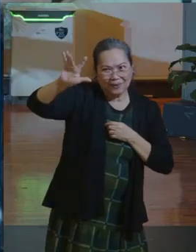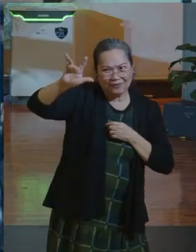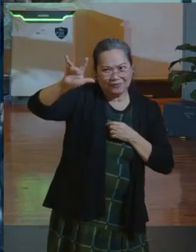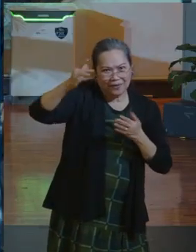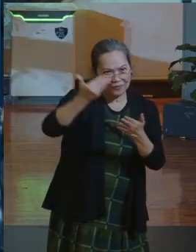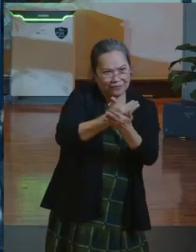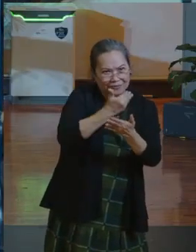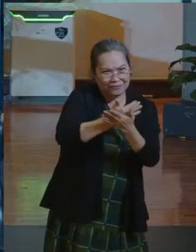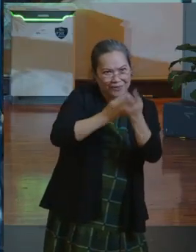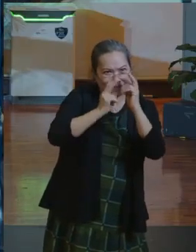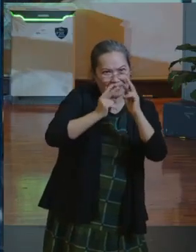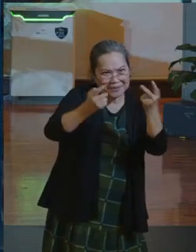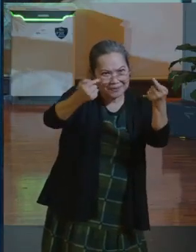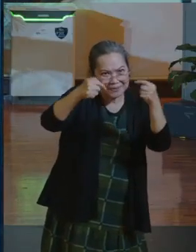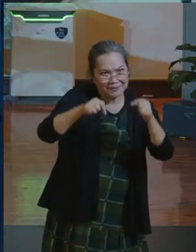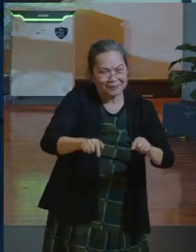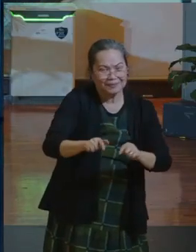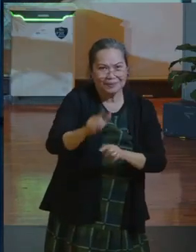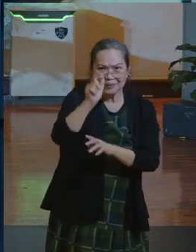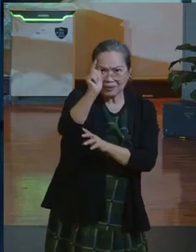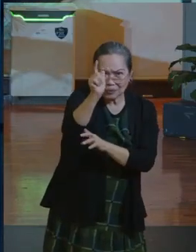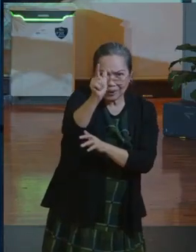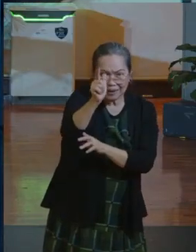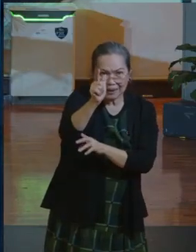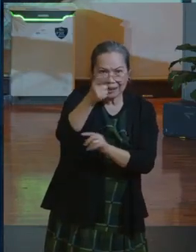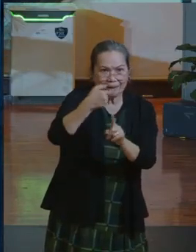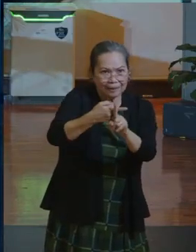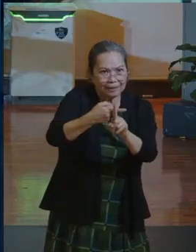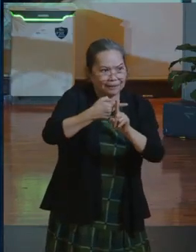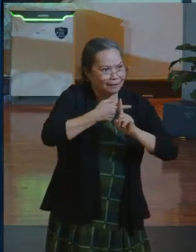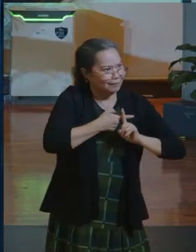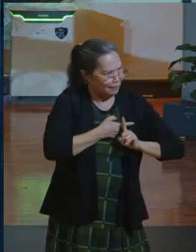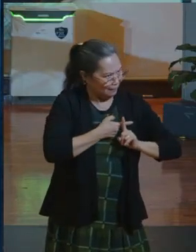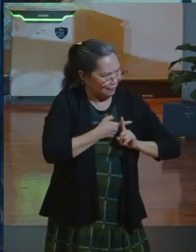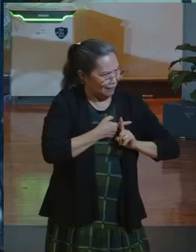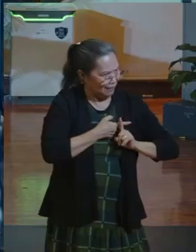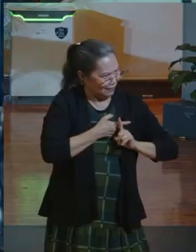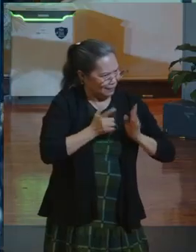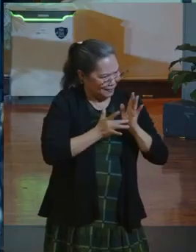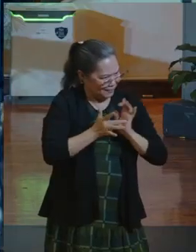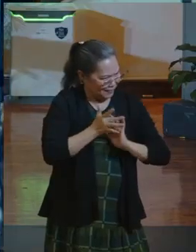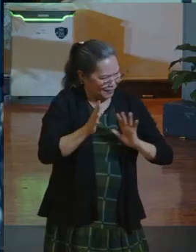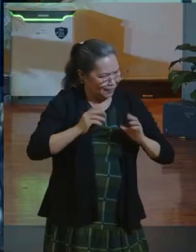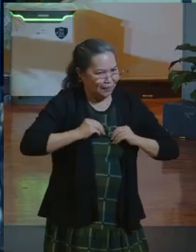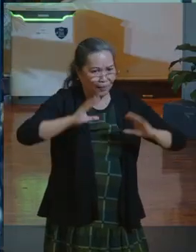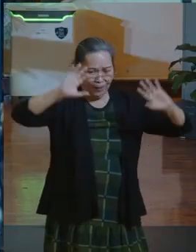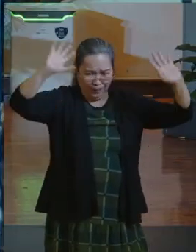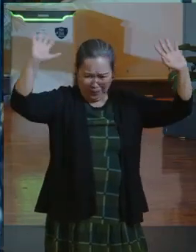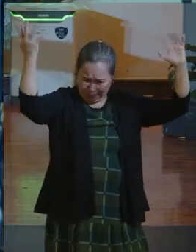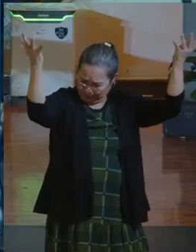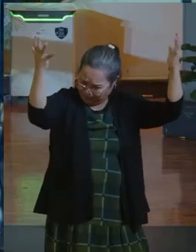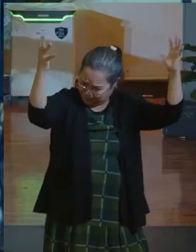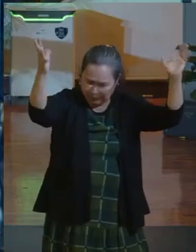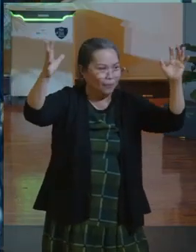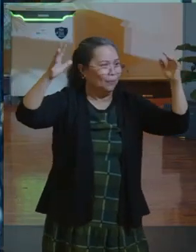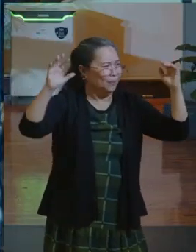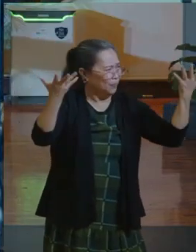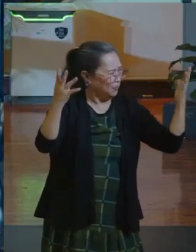dumating and 20 of them pray to receive Christ. Hallelujah!